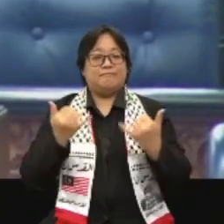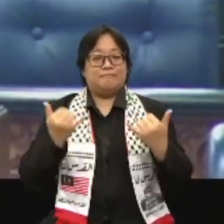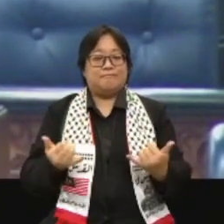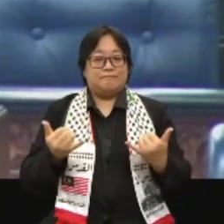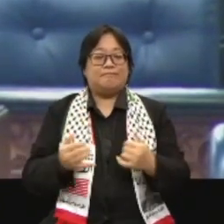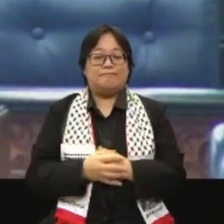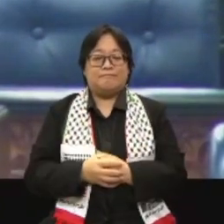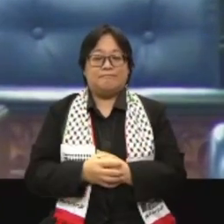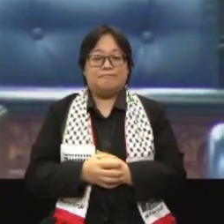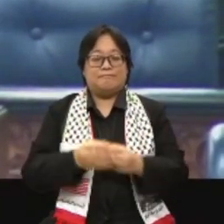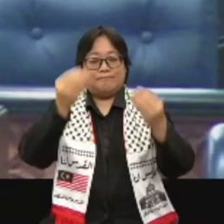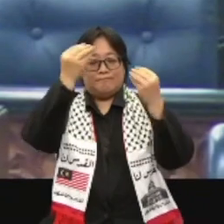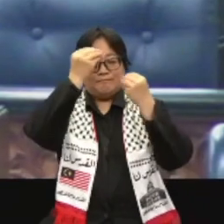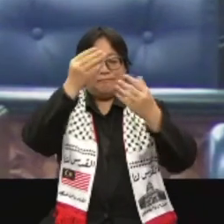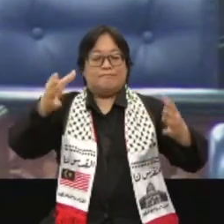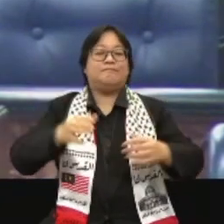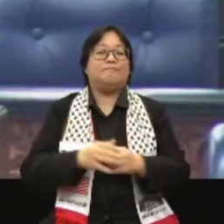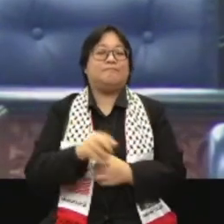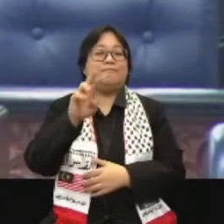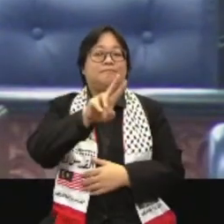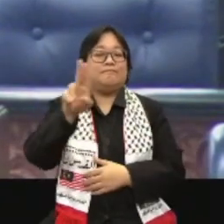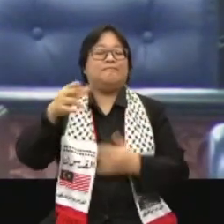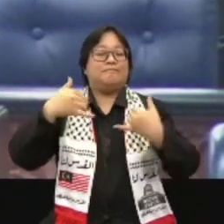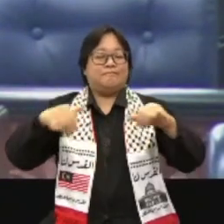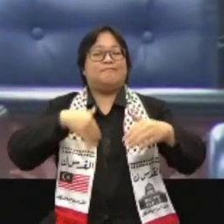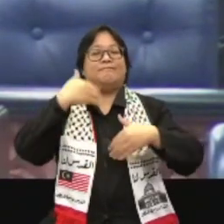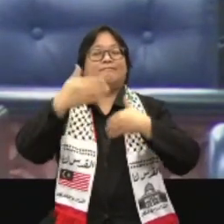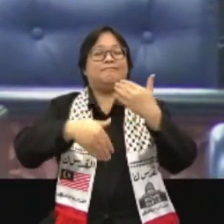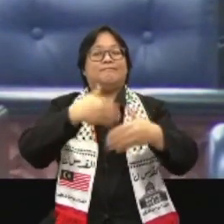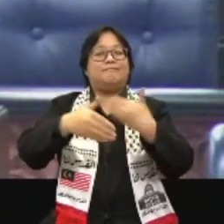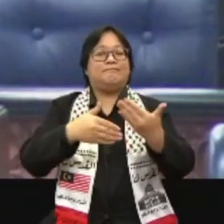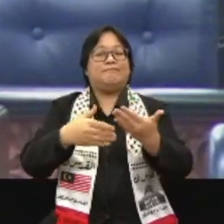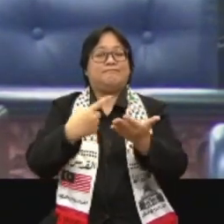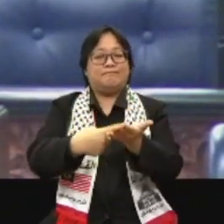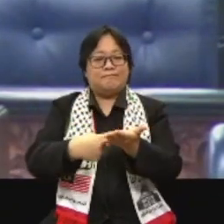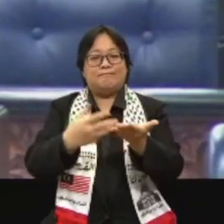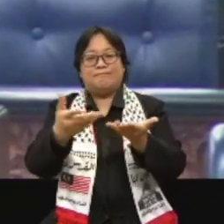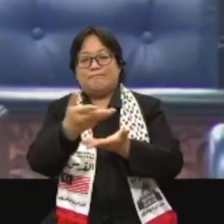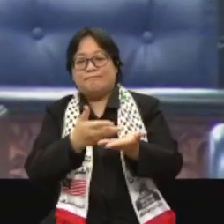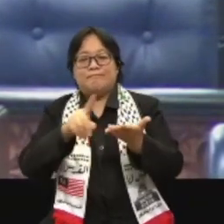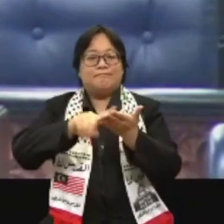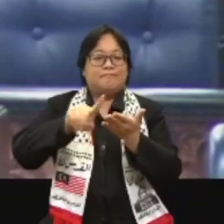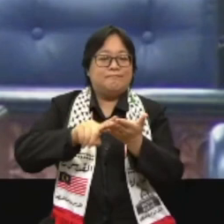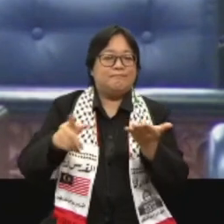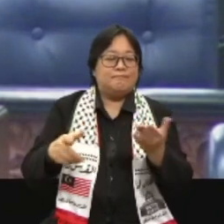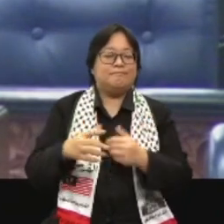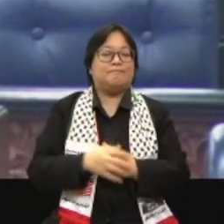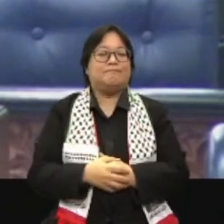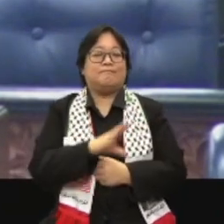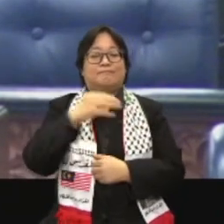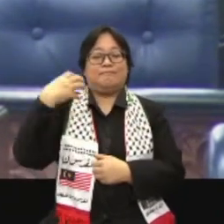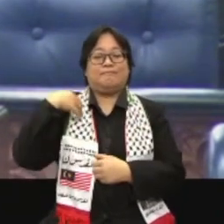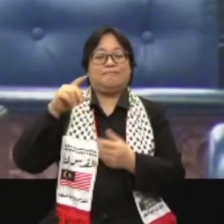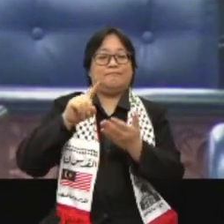sebagai makluman R undang-undang ini masih lagi di peringkat penelitian pegang undang-undang